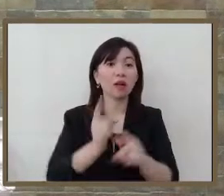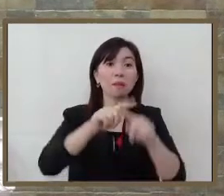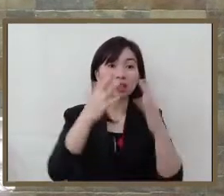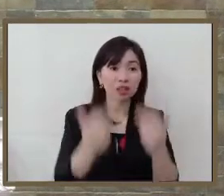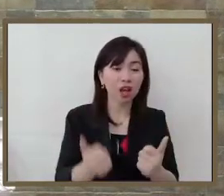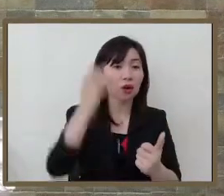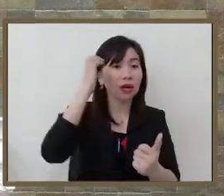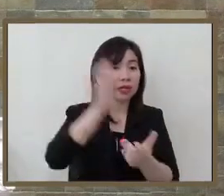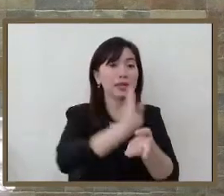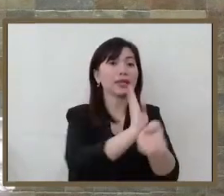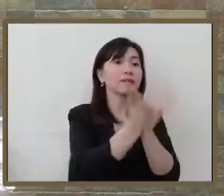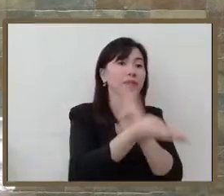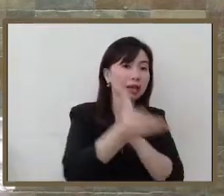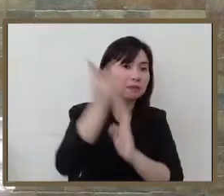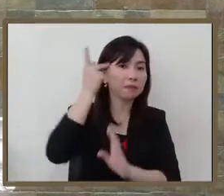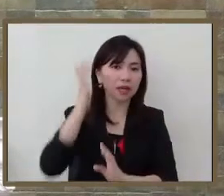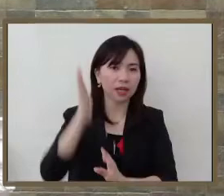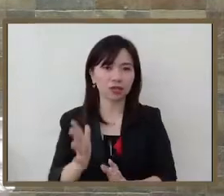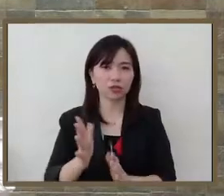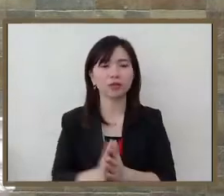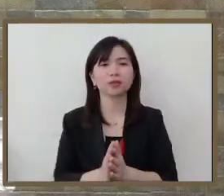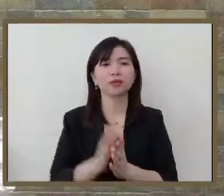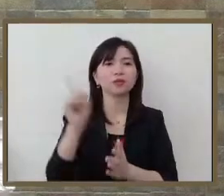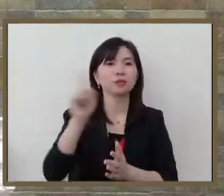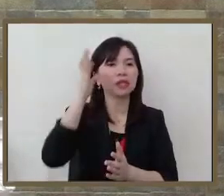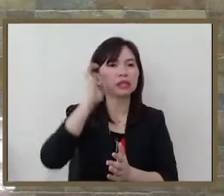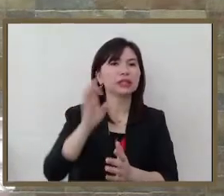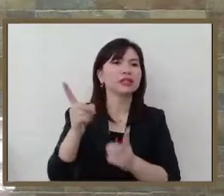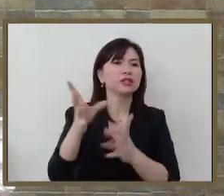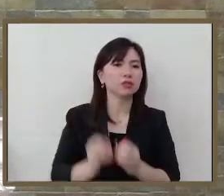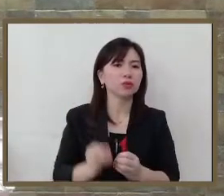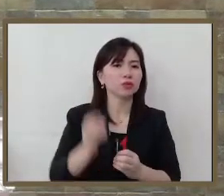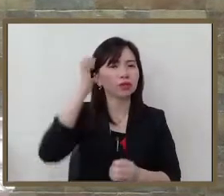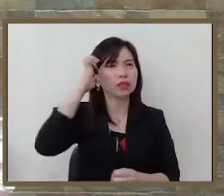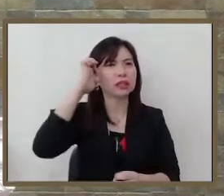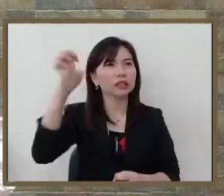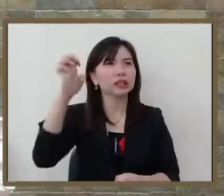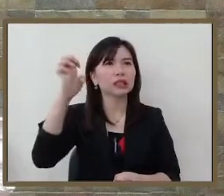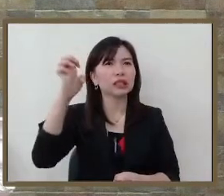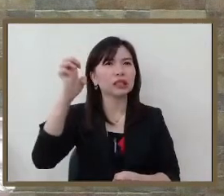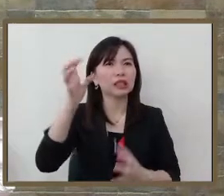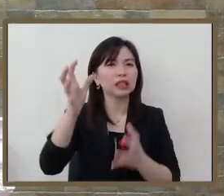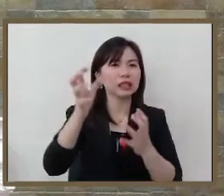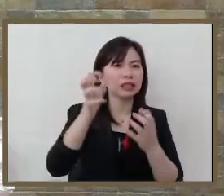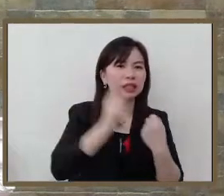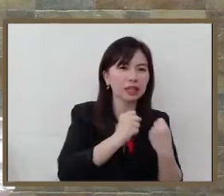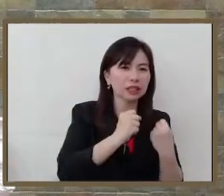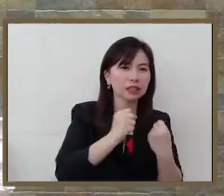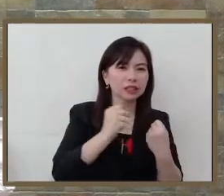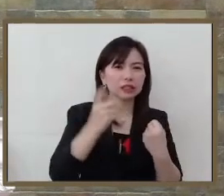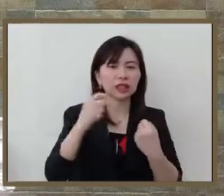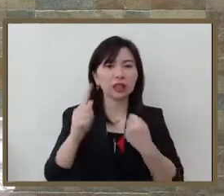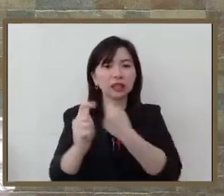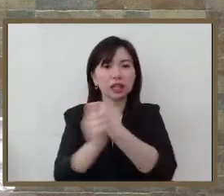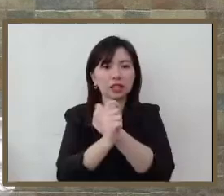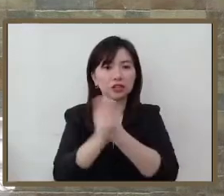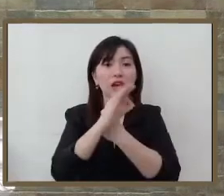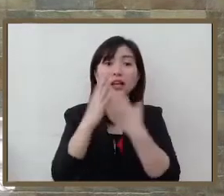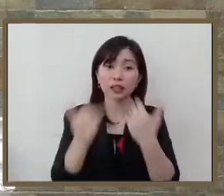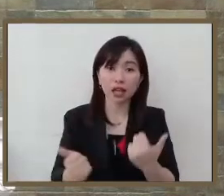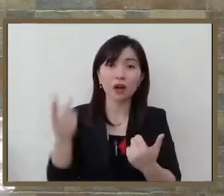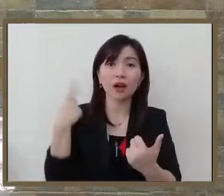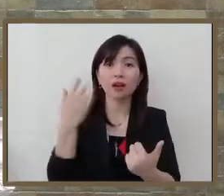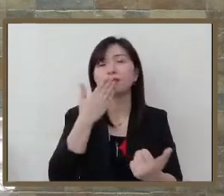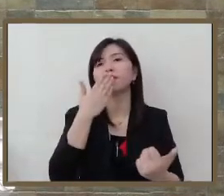yung binigay sa kanya ng Panginoon. That's why napunta siya sa isang maayos na kalagayan. Young